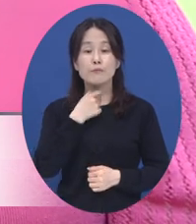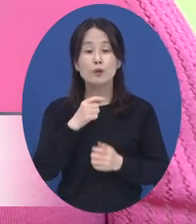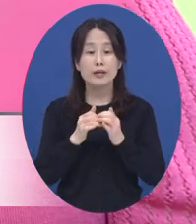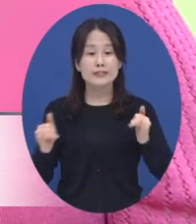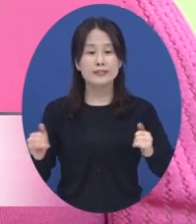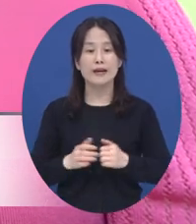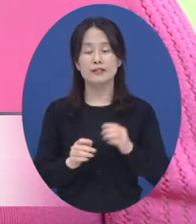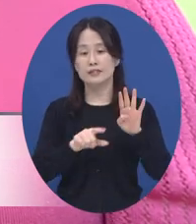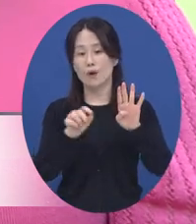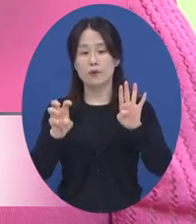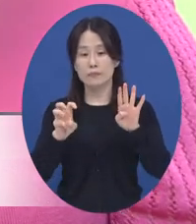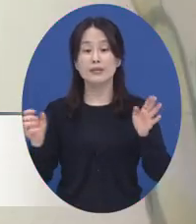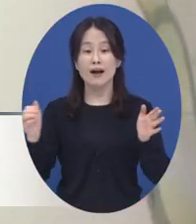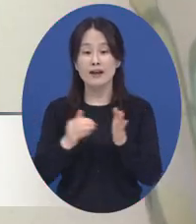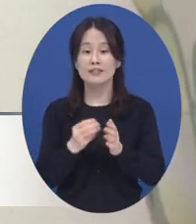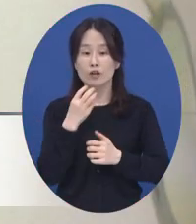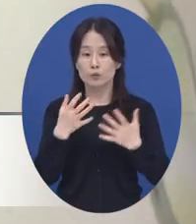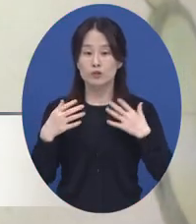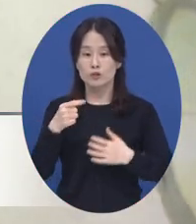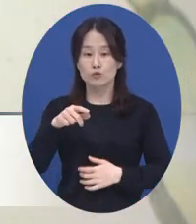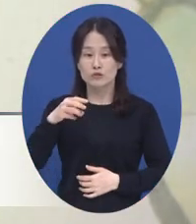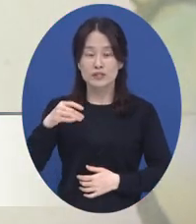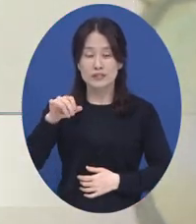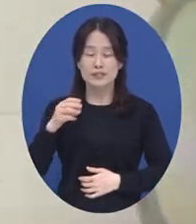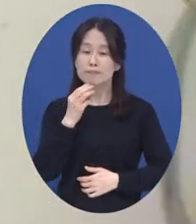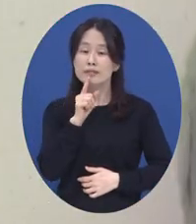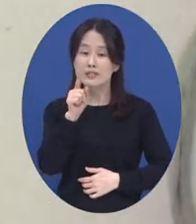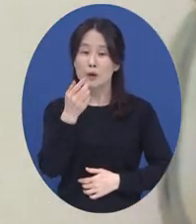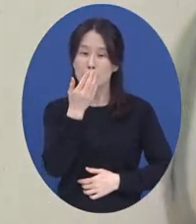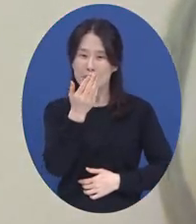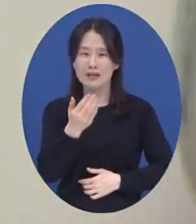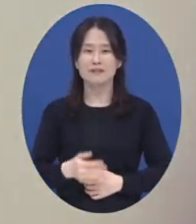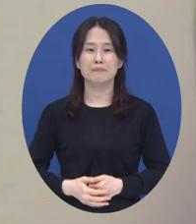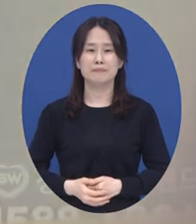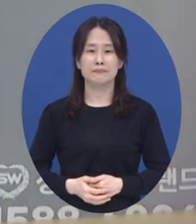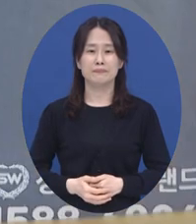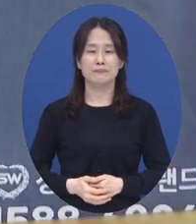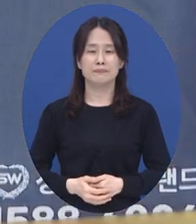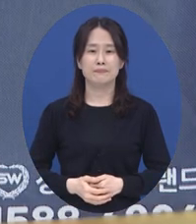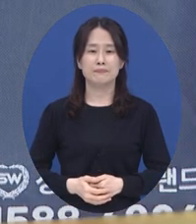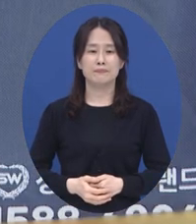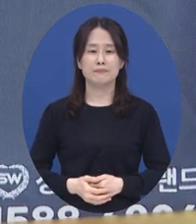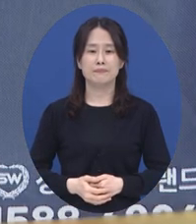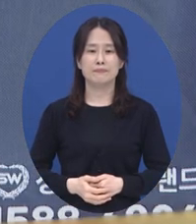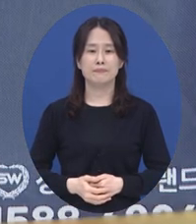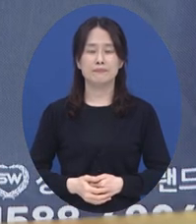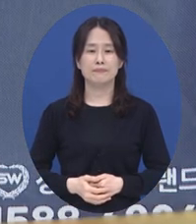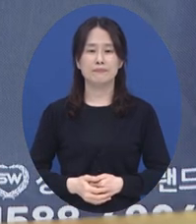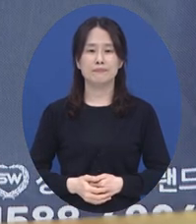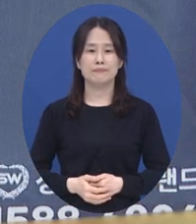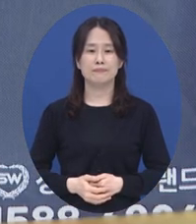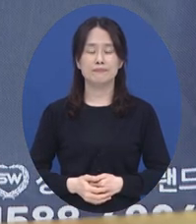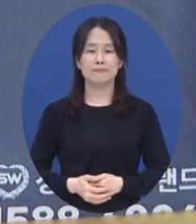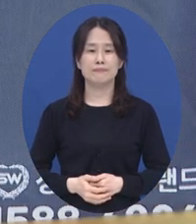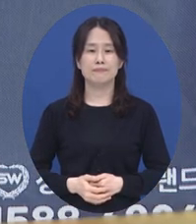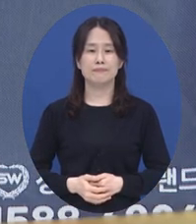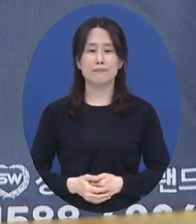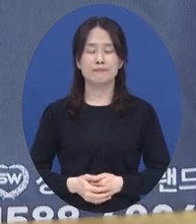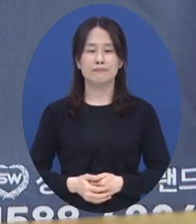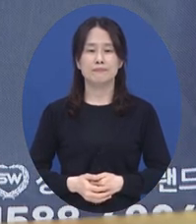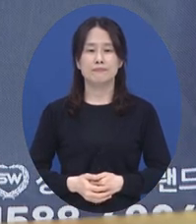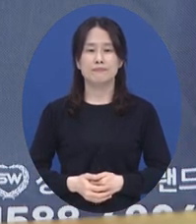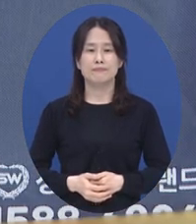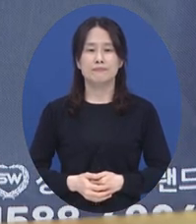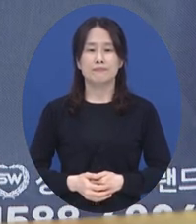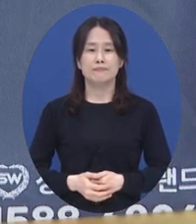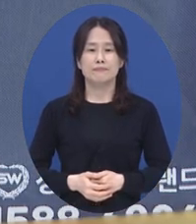원하는 도미는 오는 4월 30일까지 경우도 척 누리집에서 신청함 되어 있다 경희 주 tv 효창 중입니다